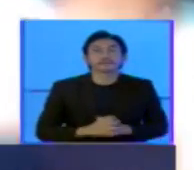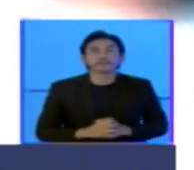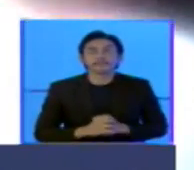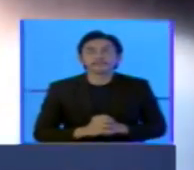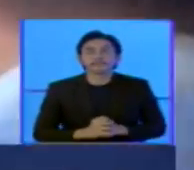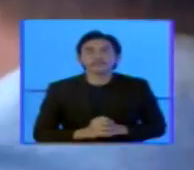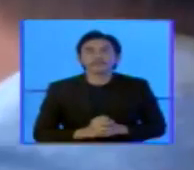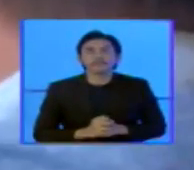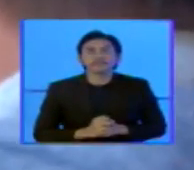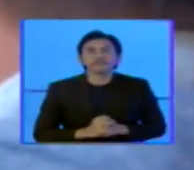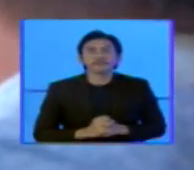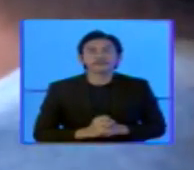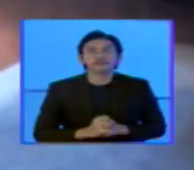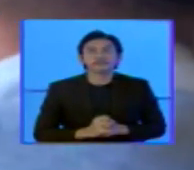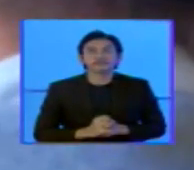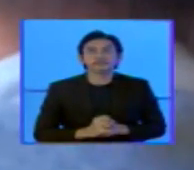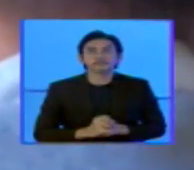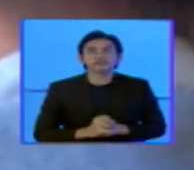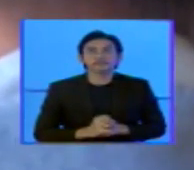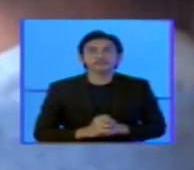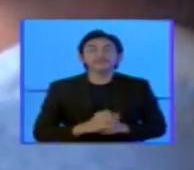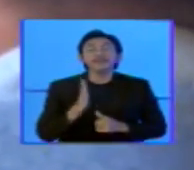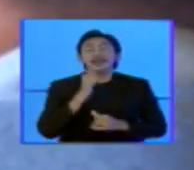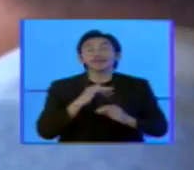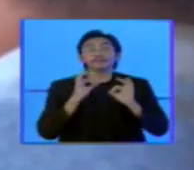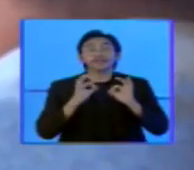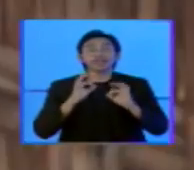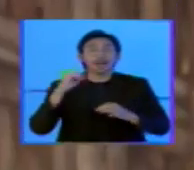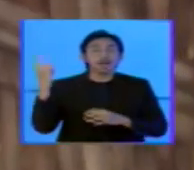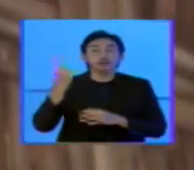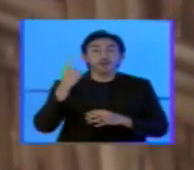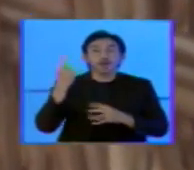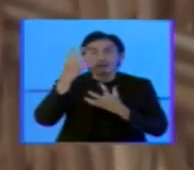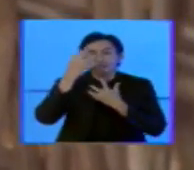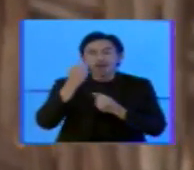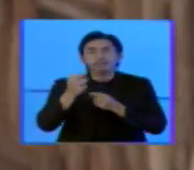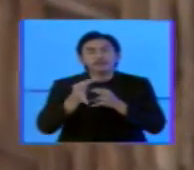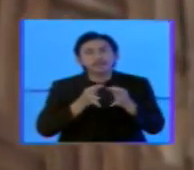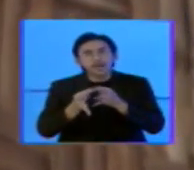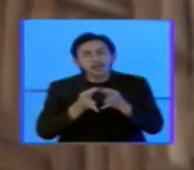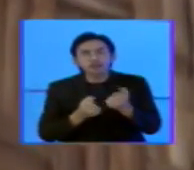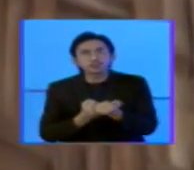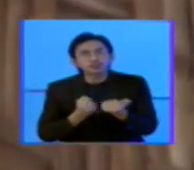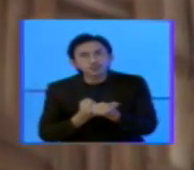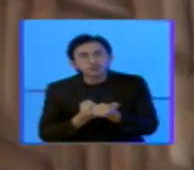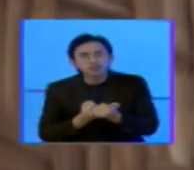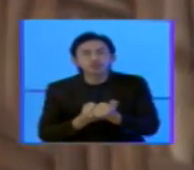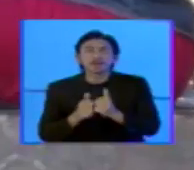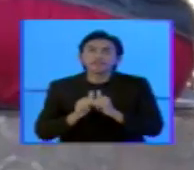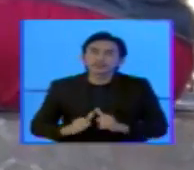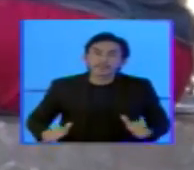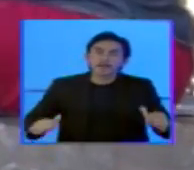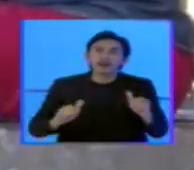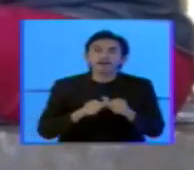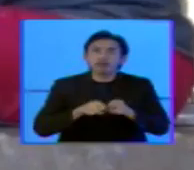persatu. Di Hari Pendidikan Nasional, kita berharap fasilitas penunjang pendidikan bisa semakin merata hingga ke daerah